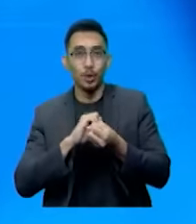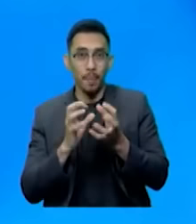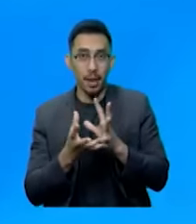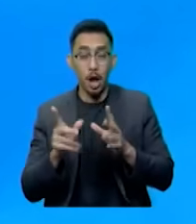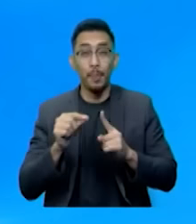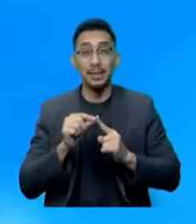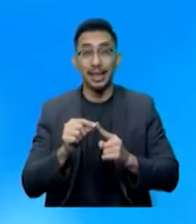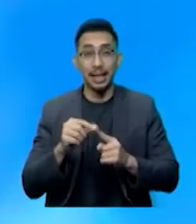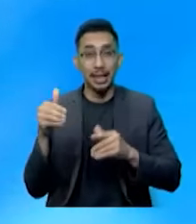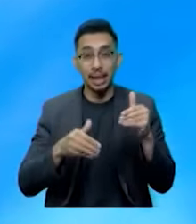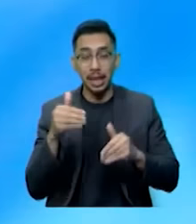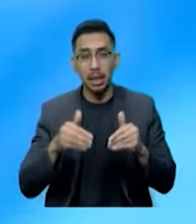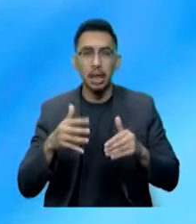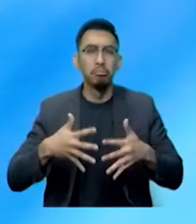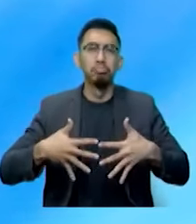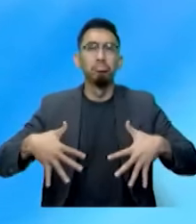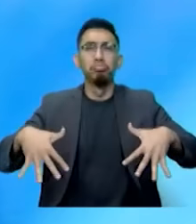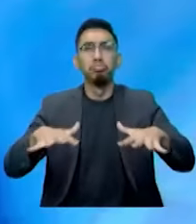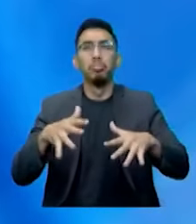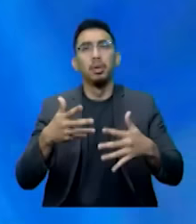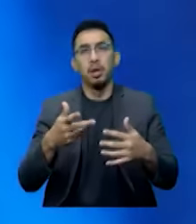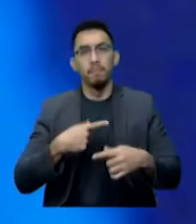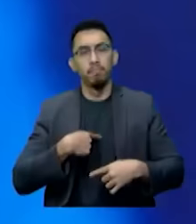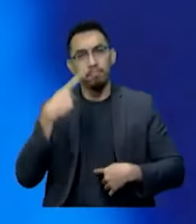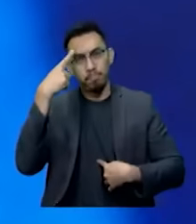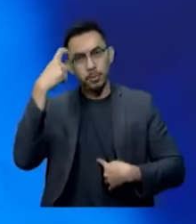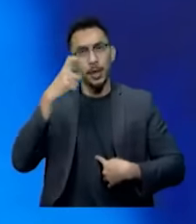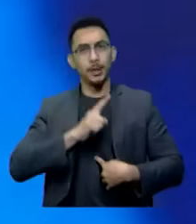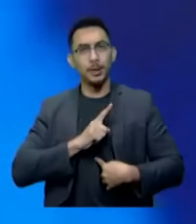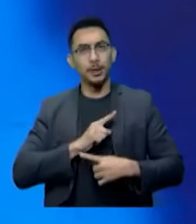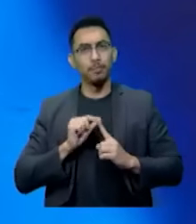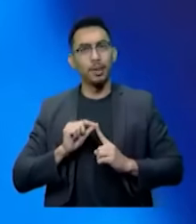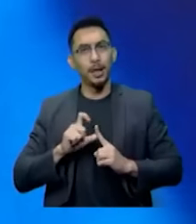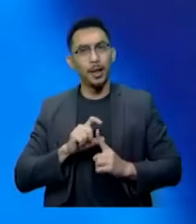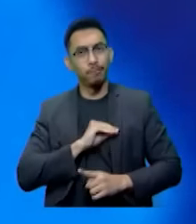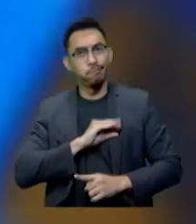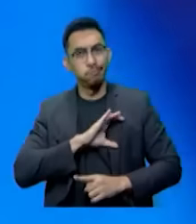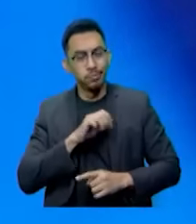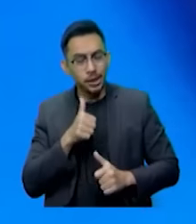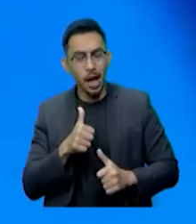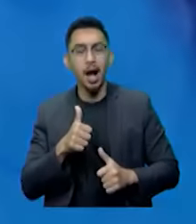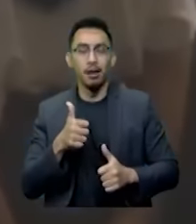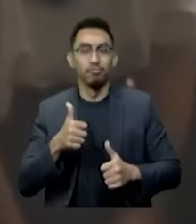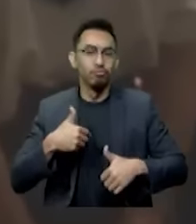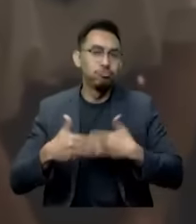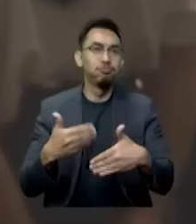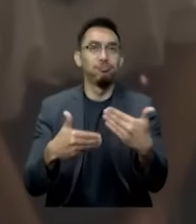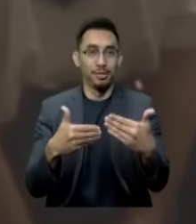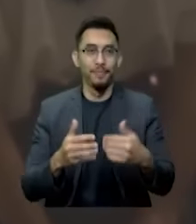hadir dari berbagai kalangan ditingkatkan rasa percaya dirinya dalam pekerjaan atau usaha yang sedang dijalani.